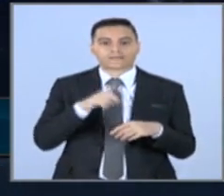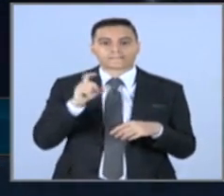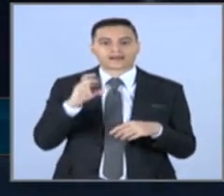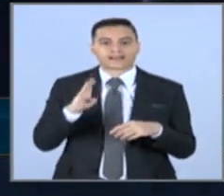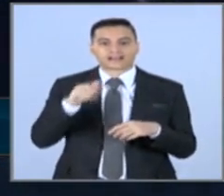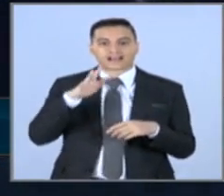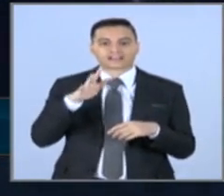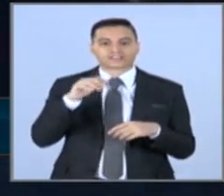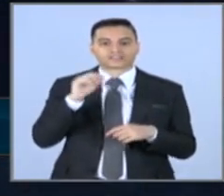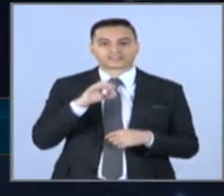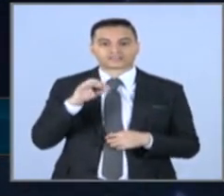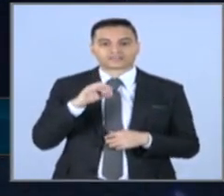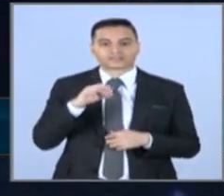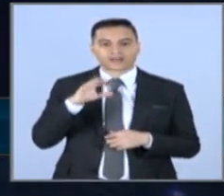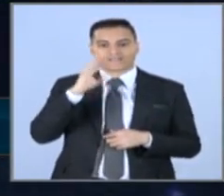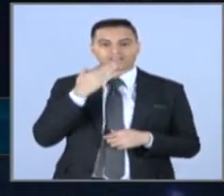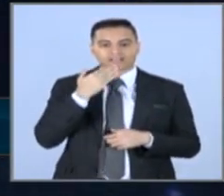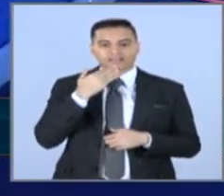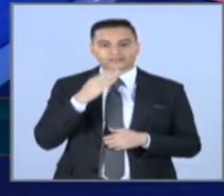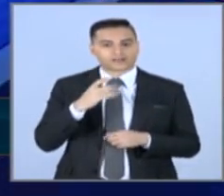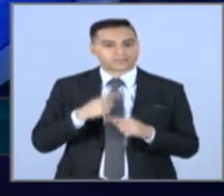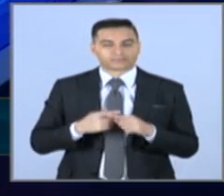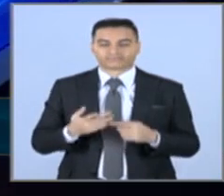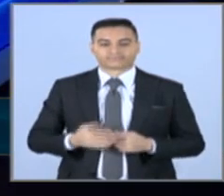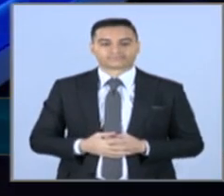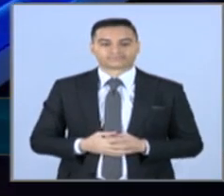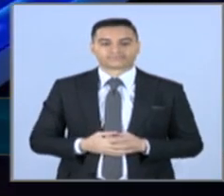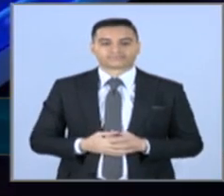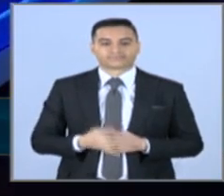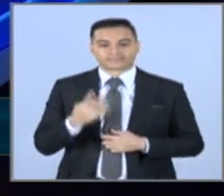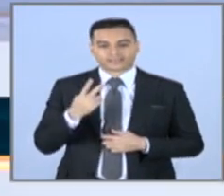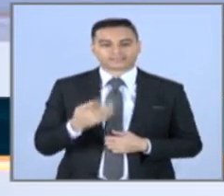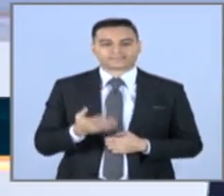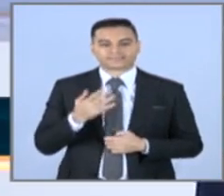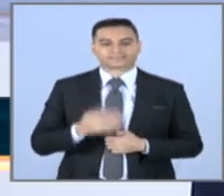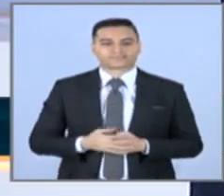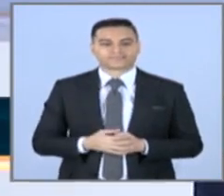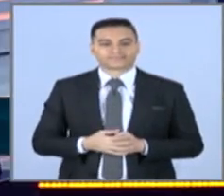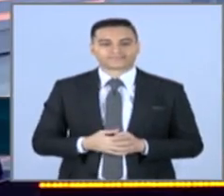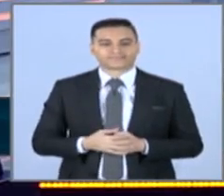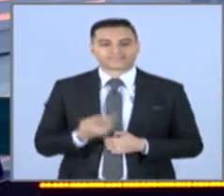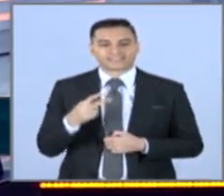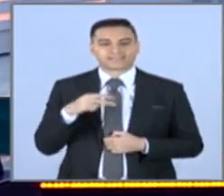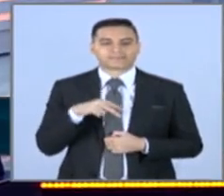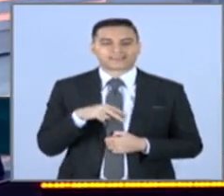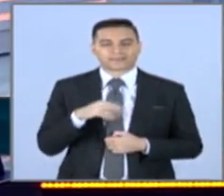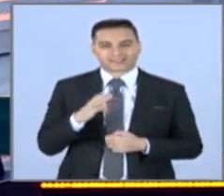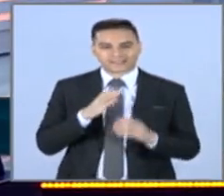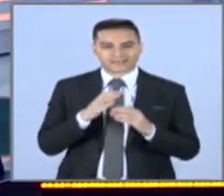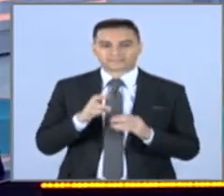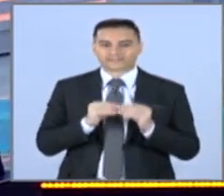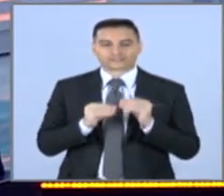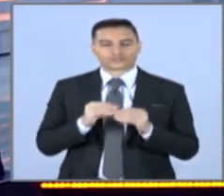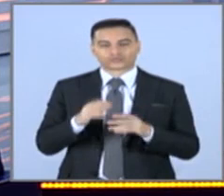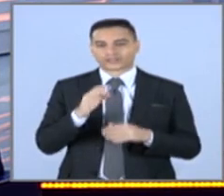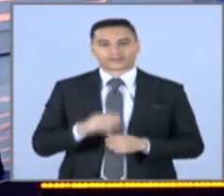ملكاش؟ أفريقيا. غلط. 2 من 8. تعالى مكان، مفيش